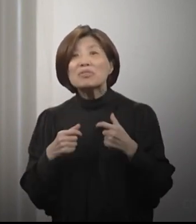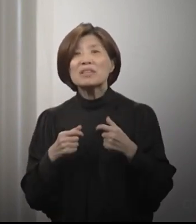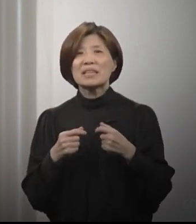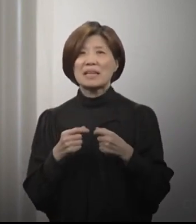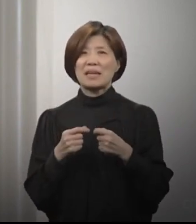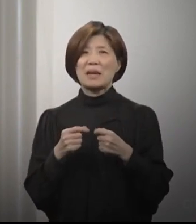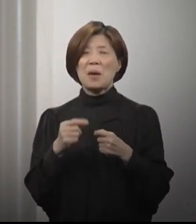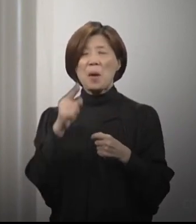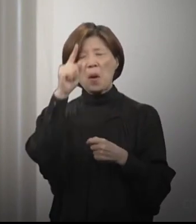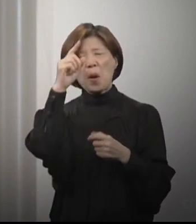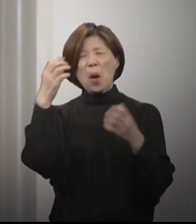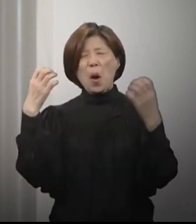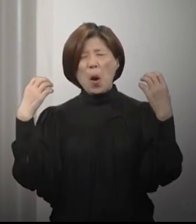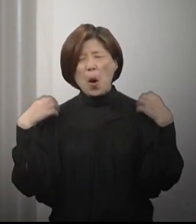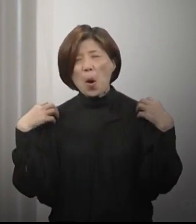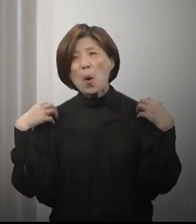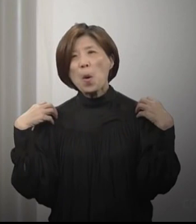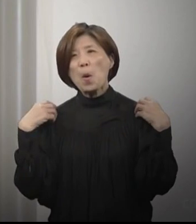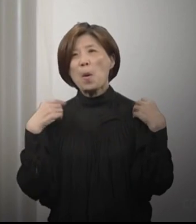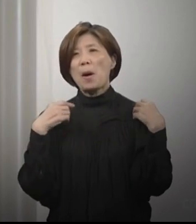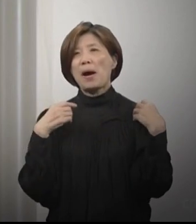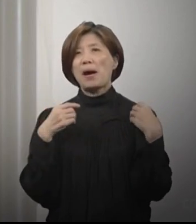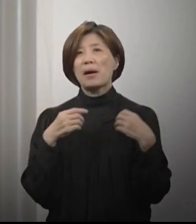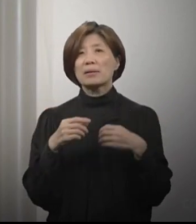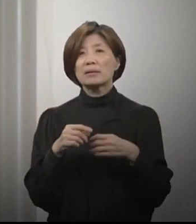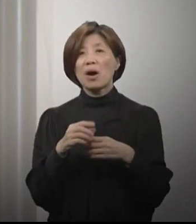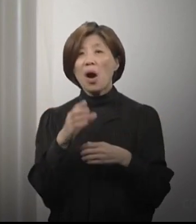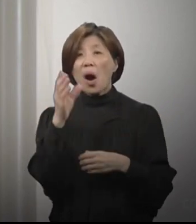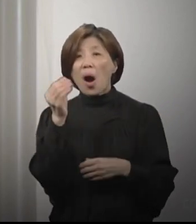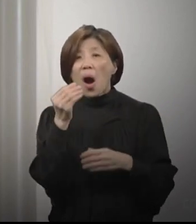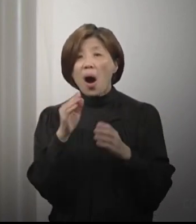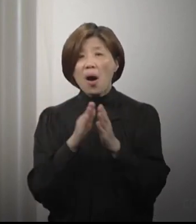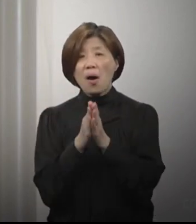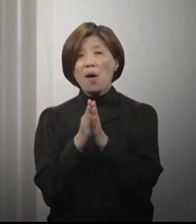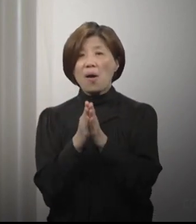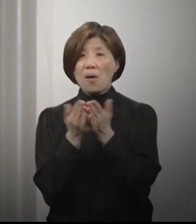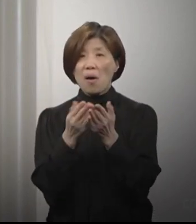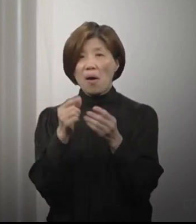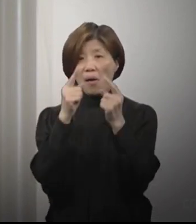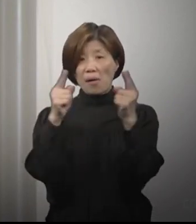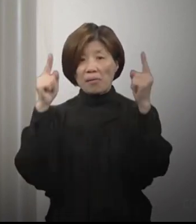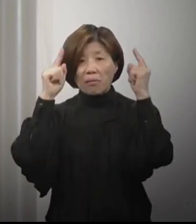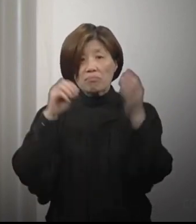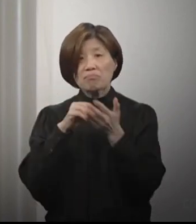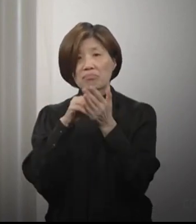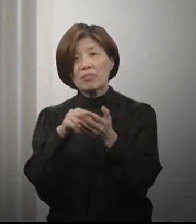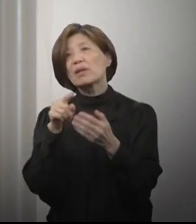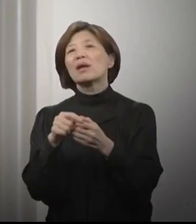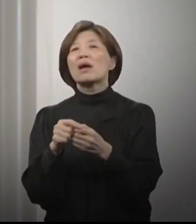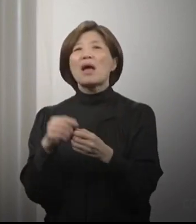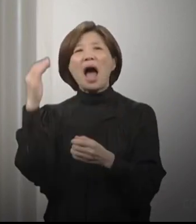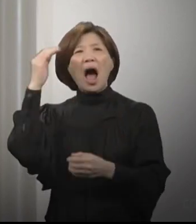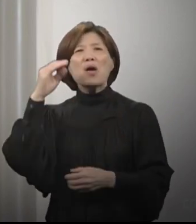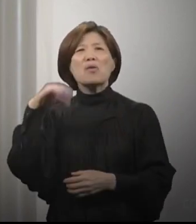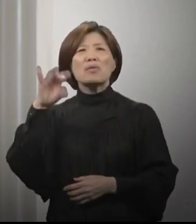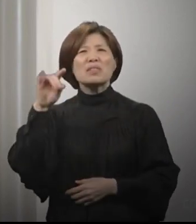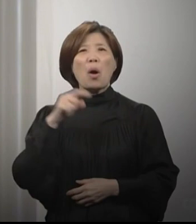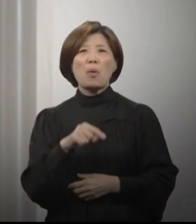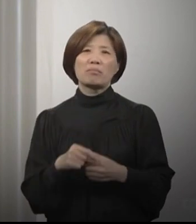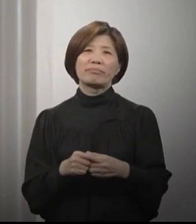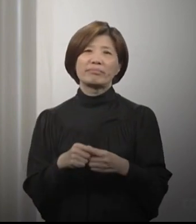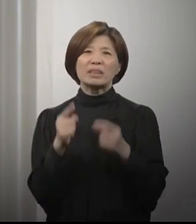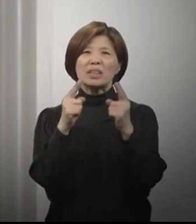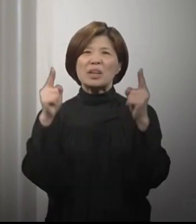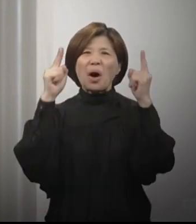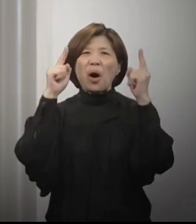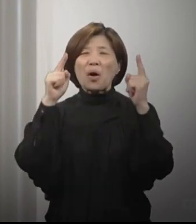교황청 성서대학 비블리꿈의 첫 한국인 성서학 박사가 되고 그리고 그 누구보다도